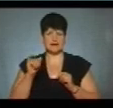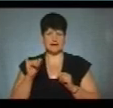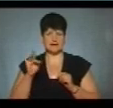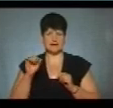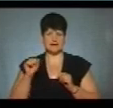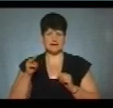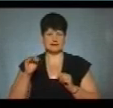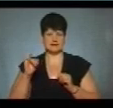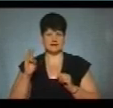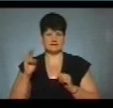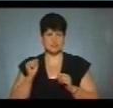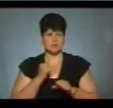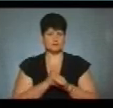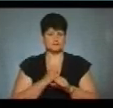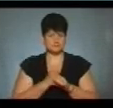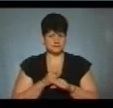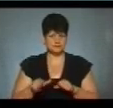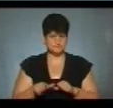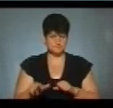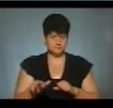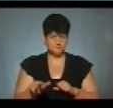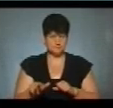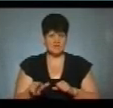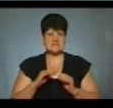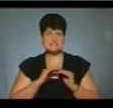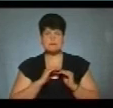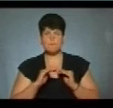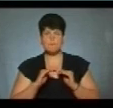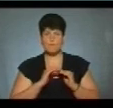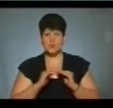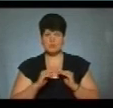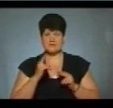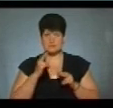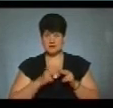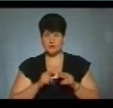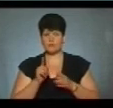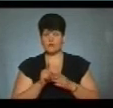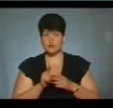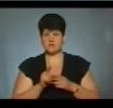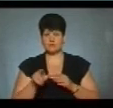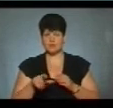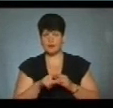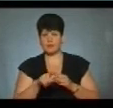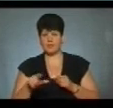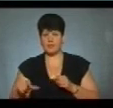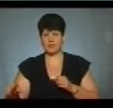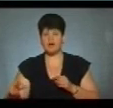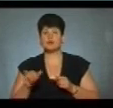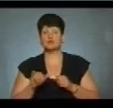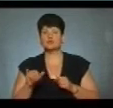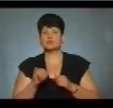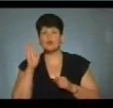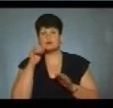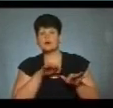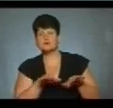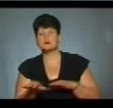потічки, канави. Тобто з полів поле закінчується, повинні бути канави, куди стікає вода. На жаль,